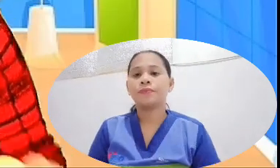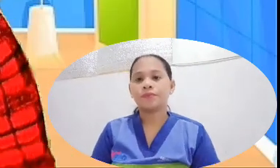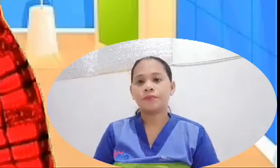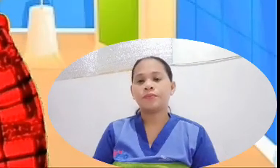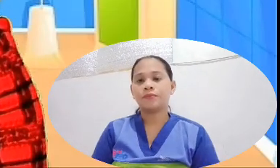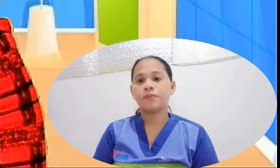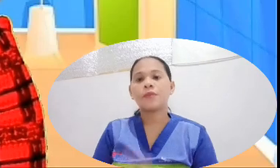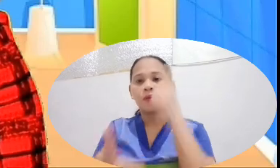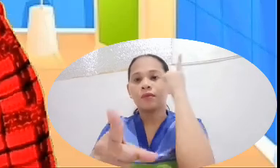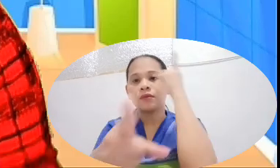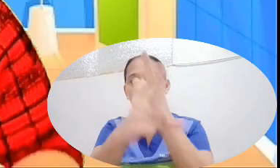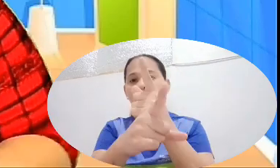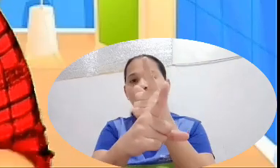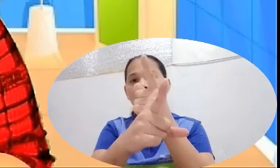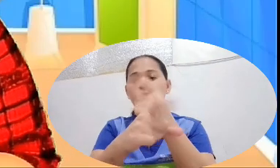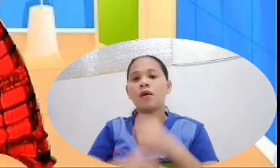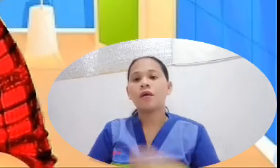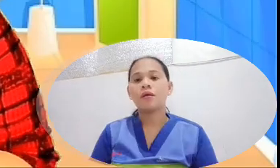Tama!